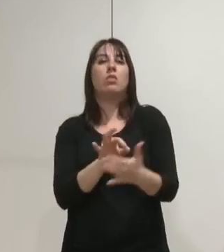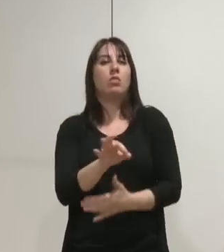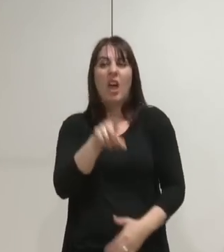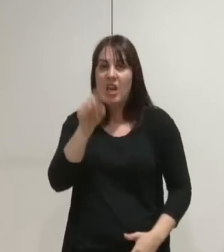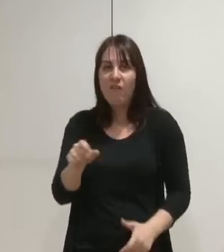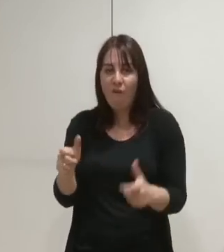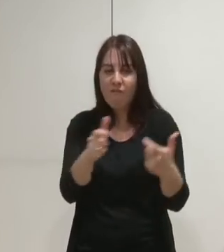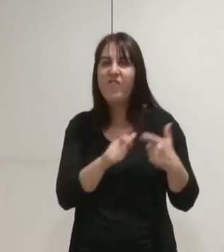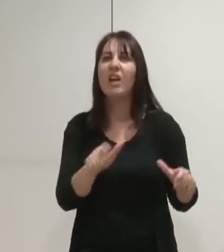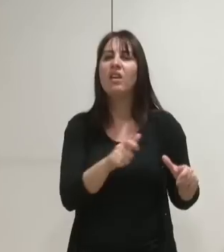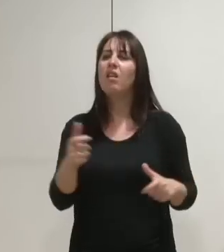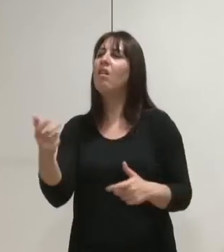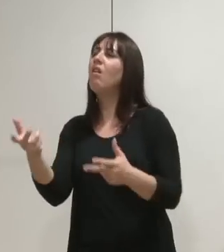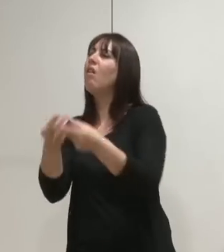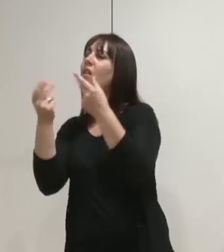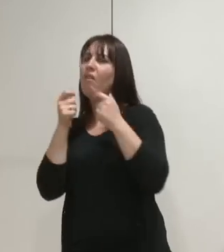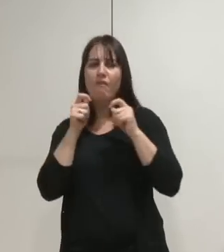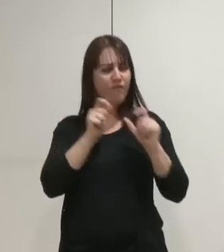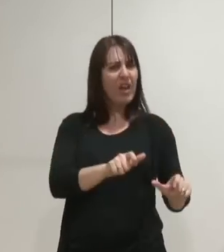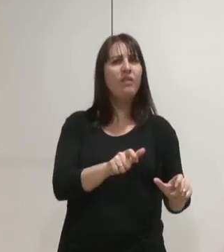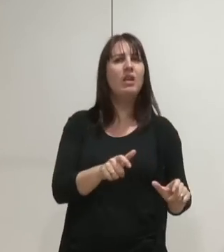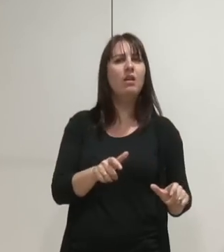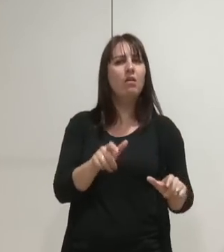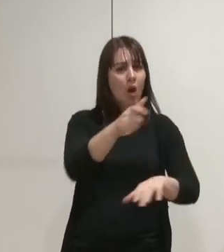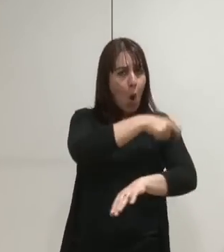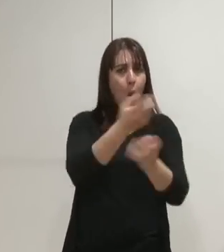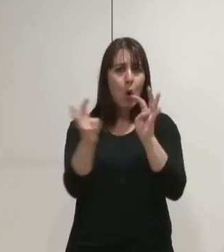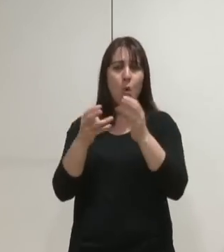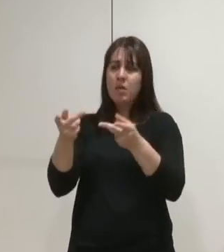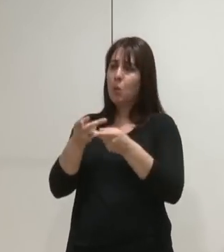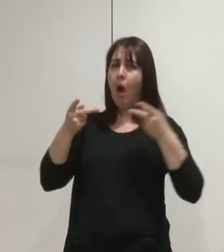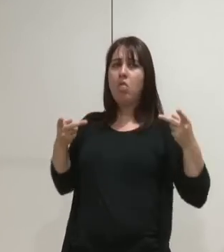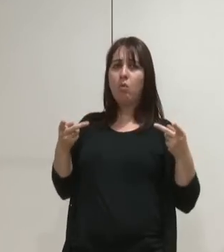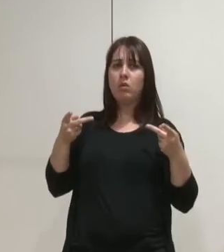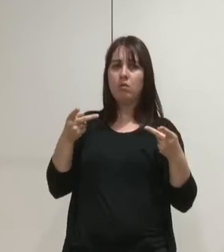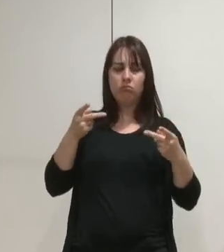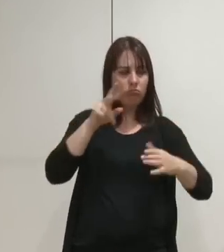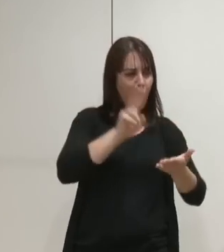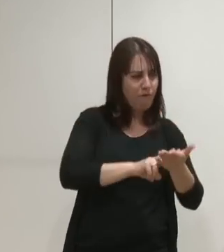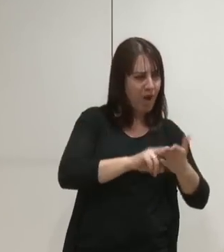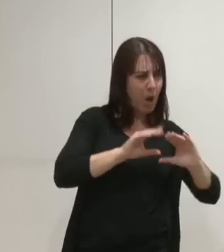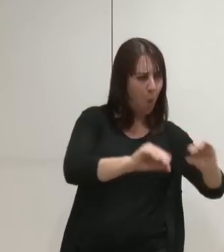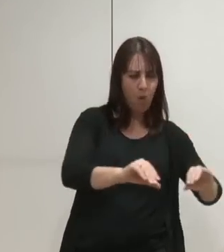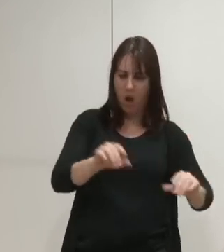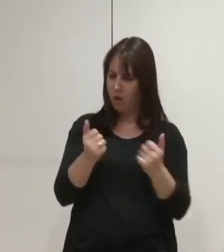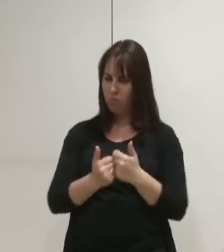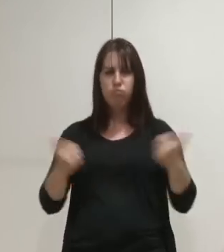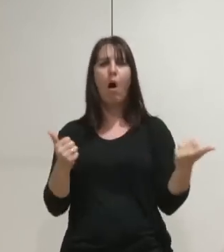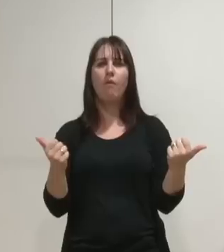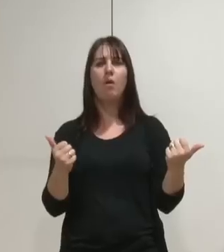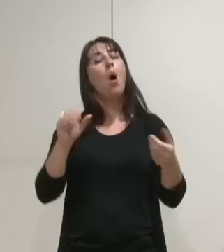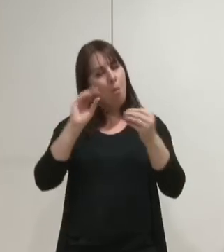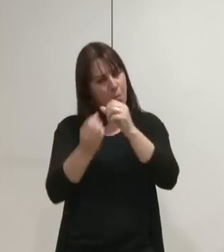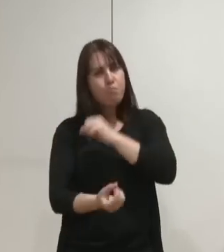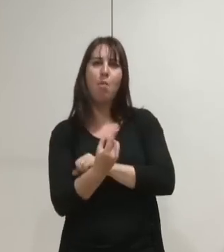ce que vous nous dites et on s'aperçoit que ce qui nous a dit en commission n'est pas conforme à la vérité voilà ce qui pose problème et